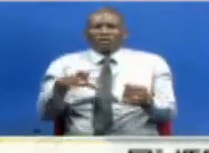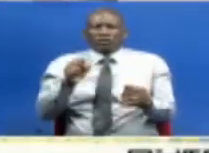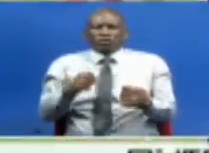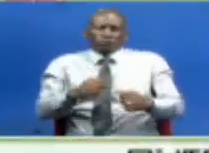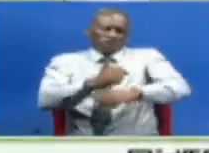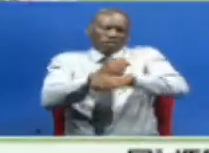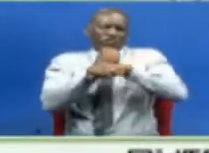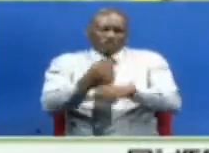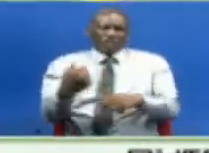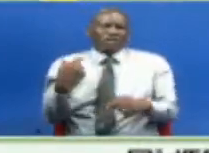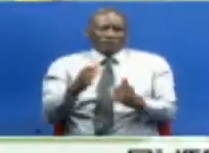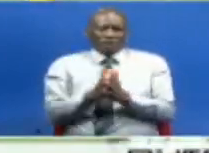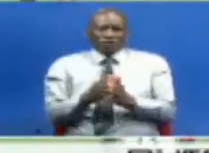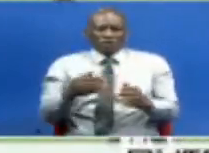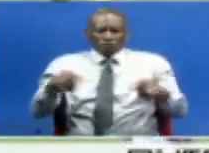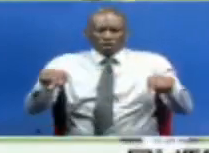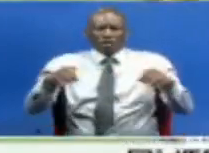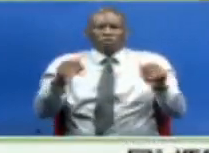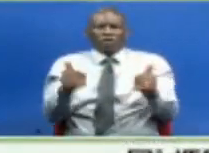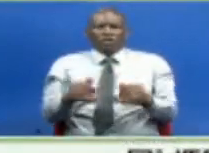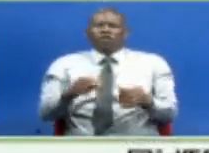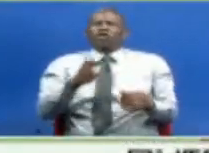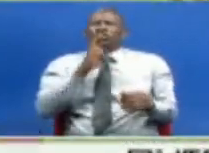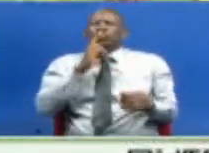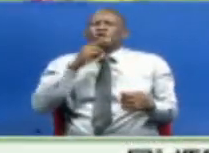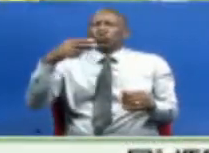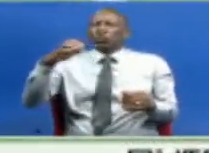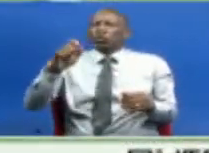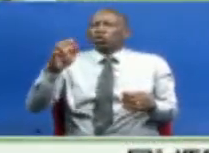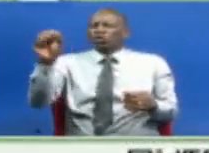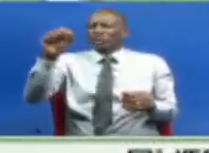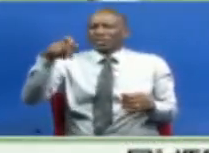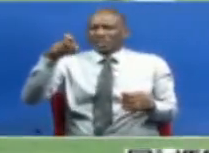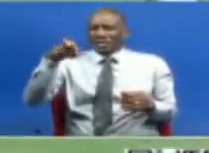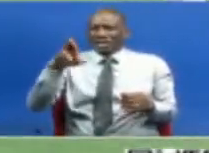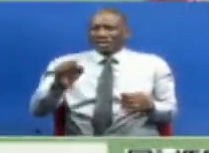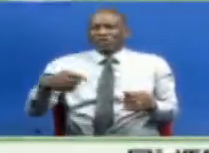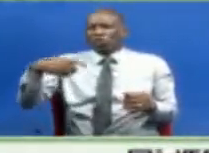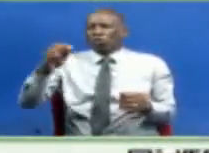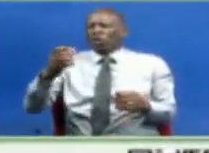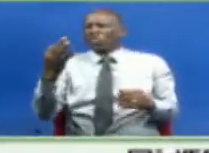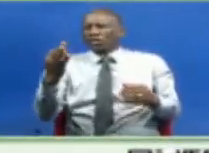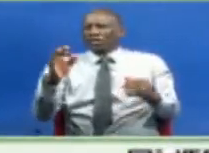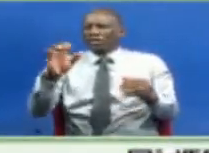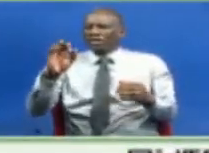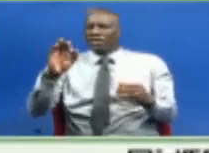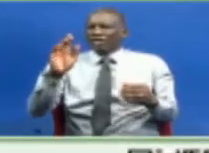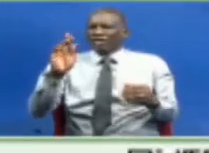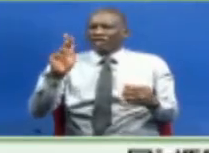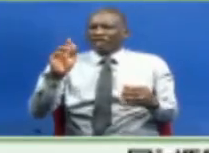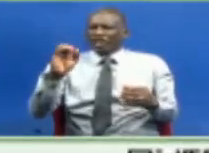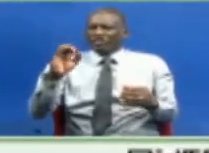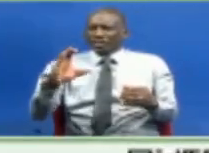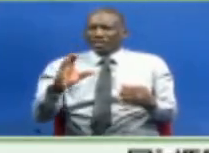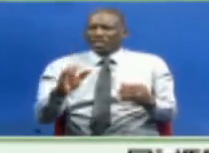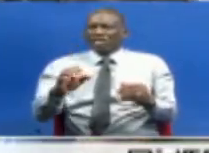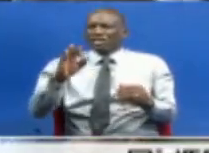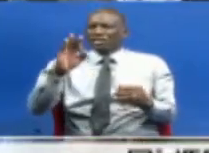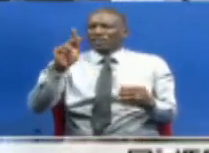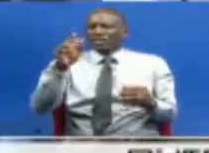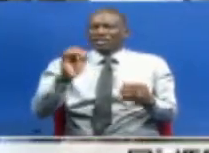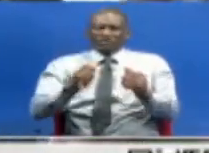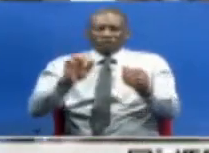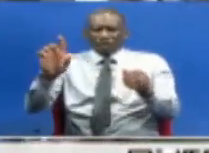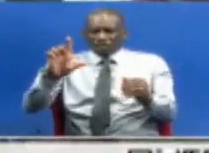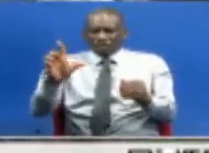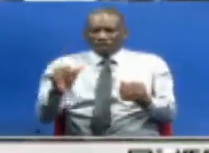tuna attack in numbers. Kwingineko, Ruiru Hot Stars ilinyuka 3KFC bao 1 bila ajibu katika mechi ya ligi ya FKF